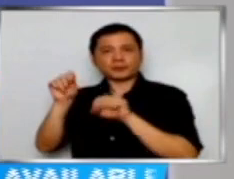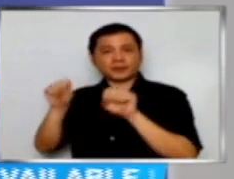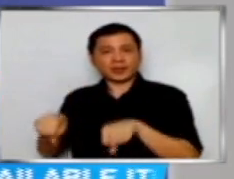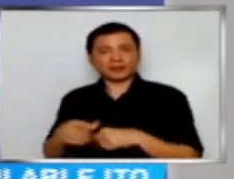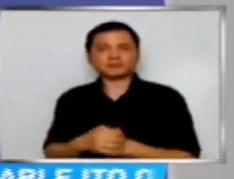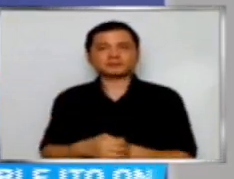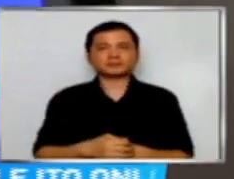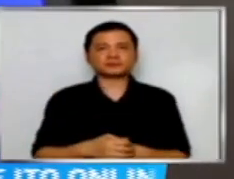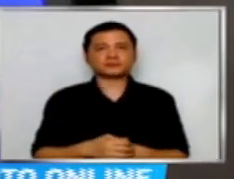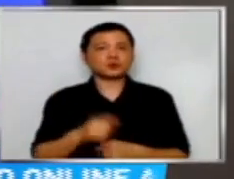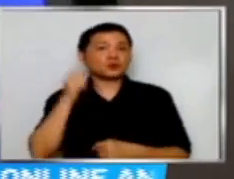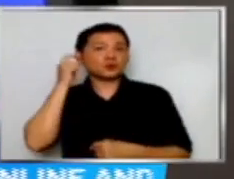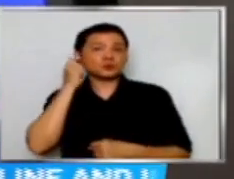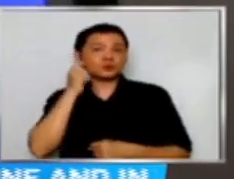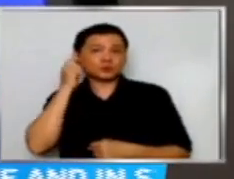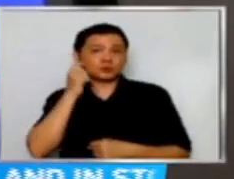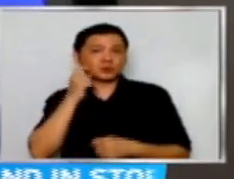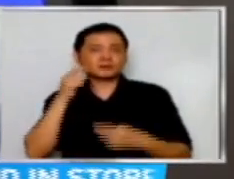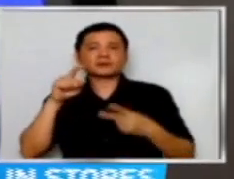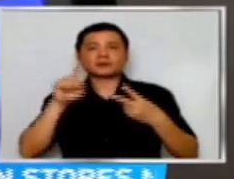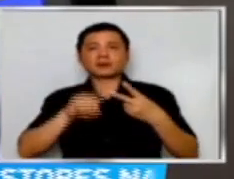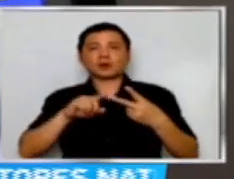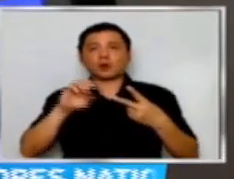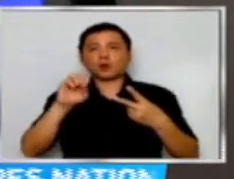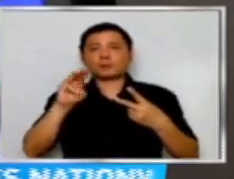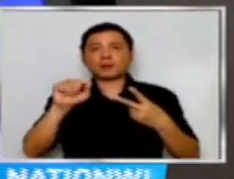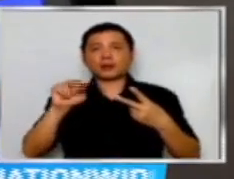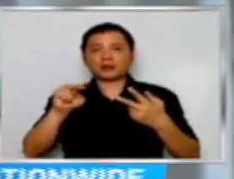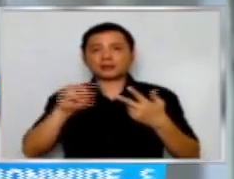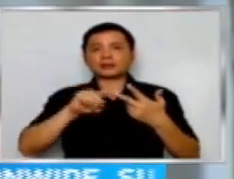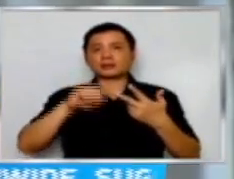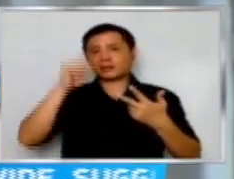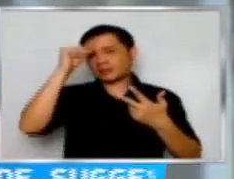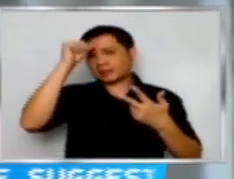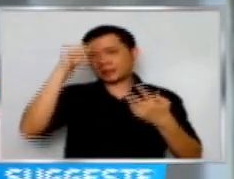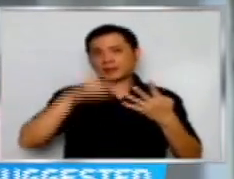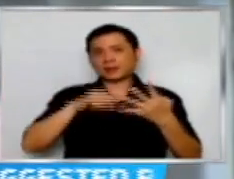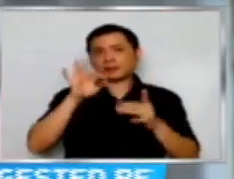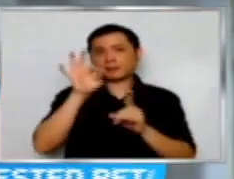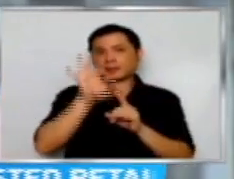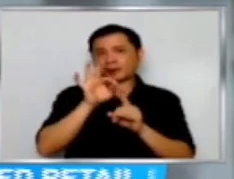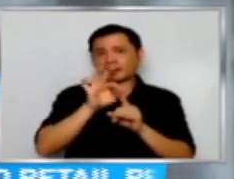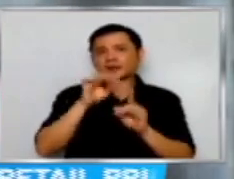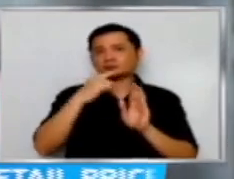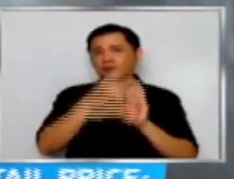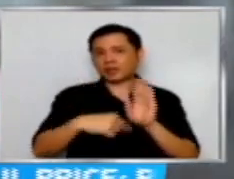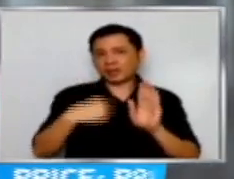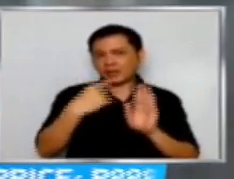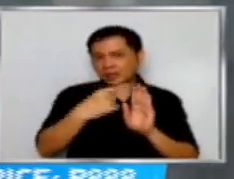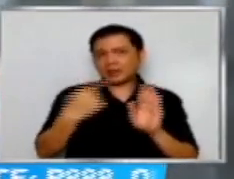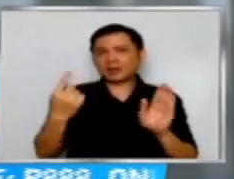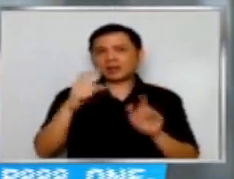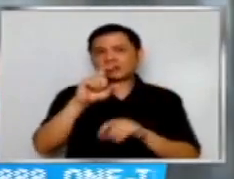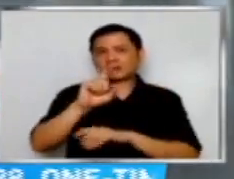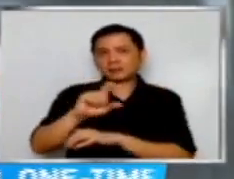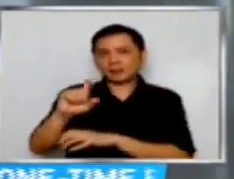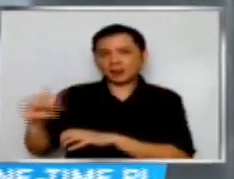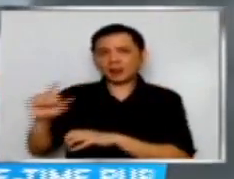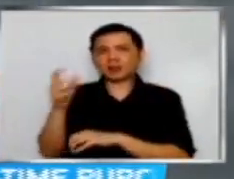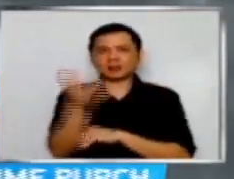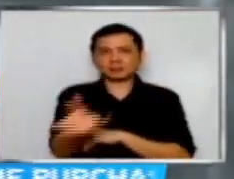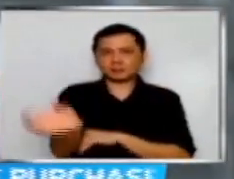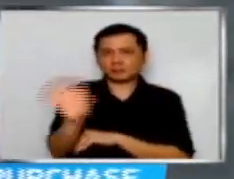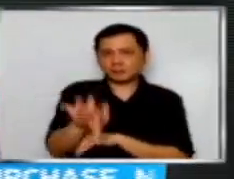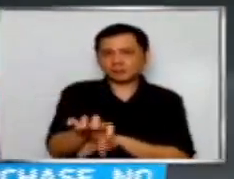magkakaroon na rin ng special commercial flights ang Oman, India, Pakistan, Sri Lanka, Nepal at Bangladesh. Pero wala pang